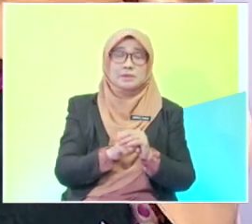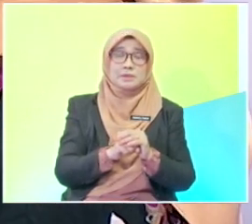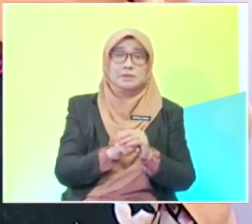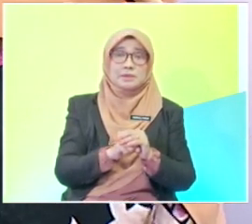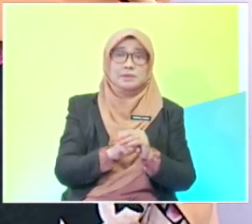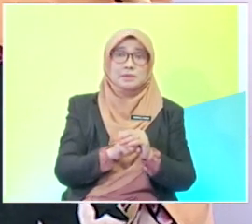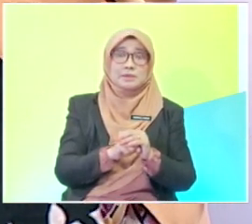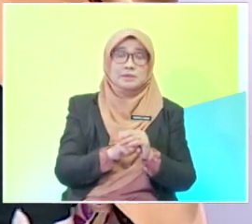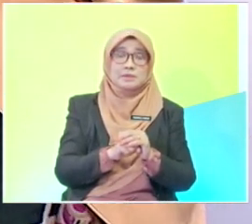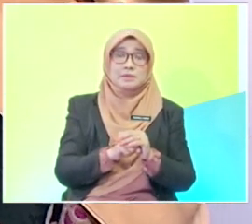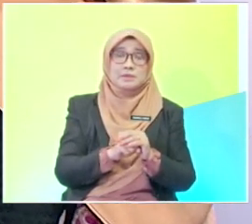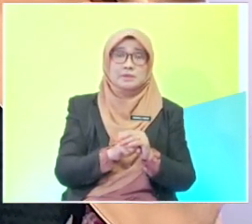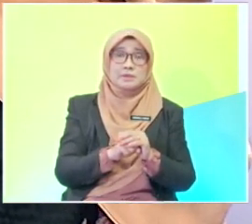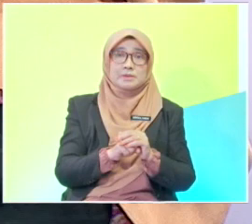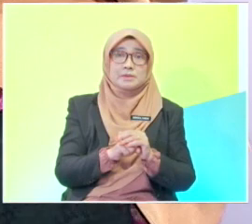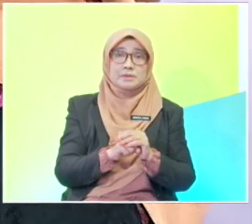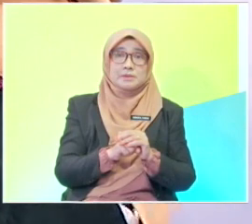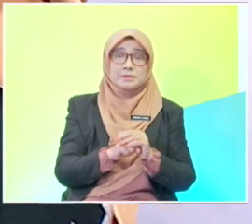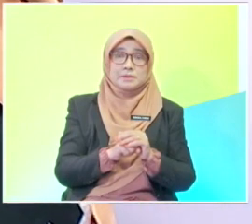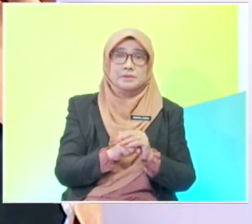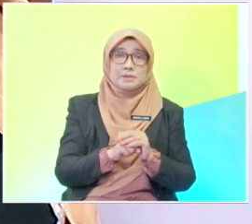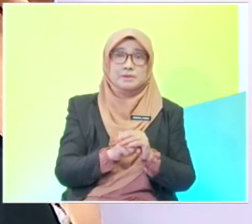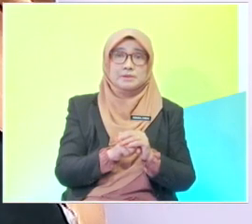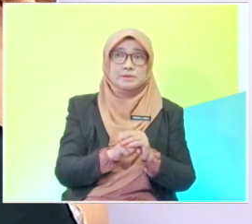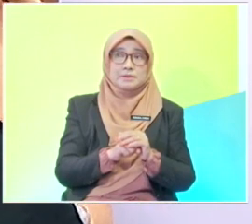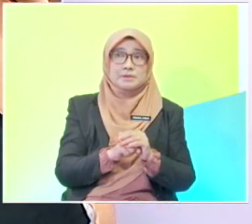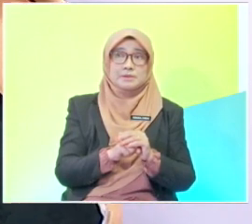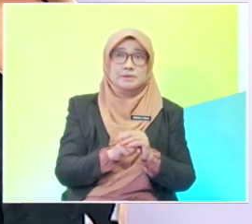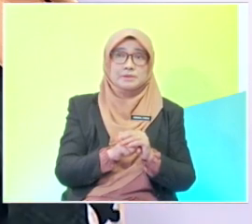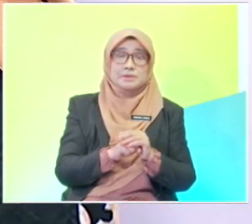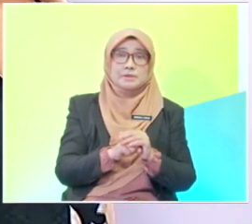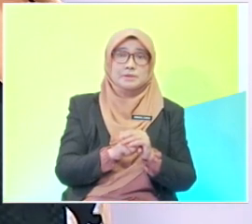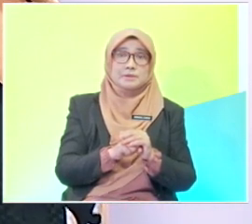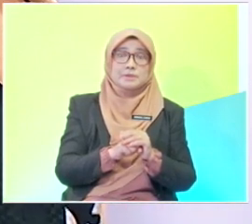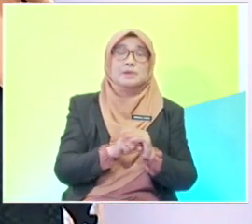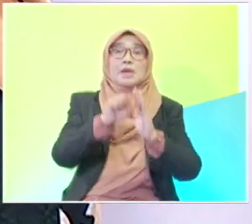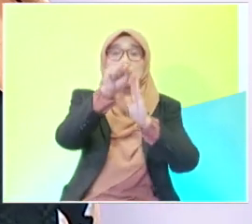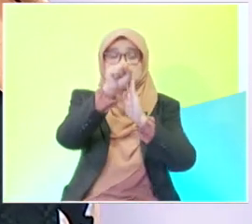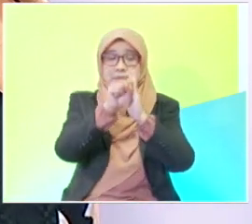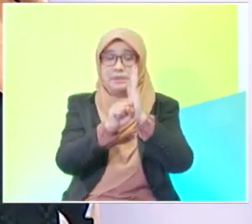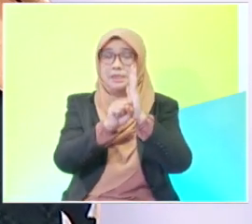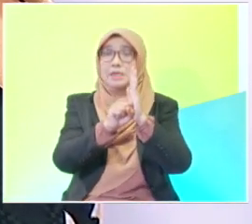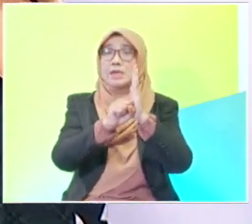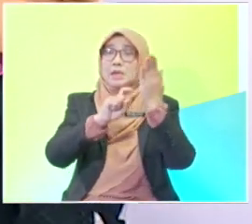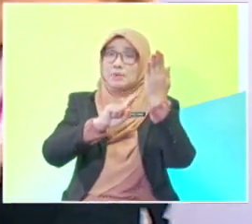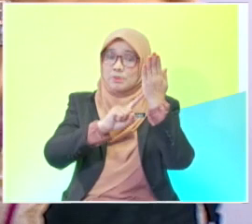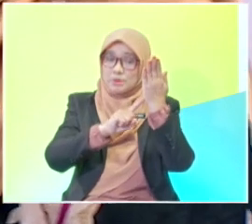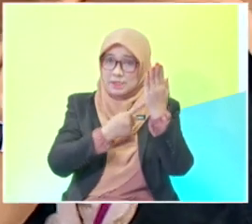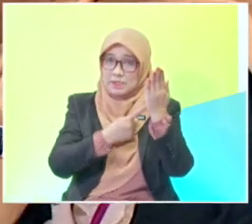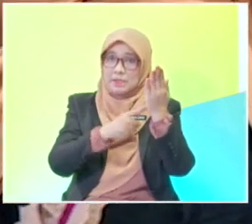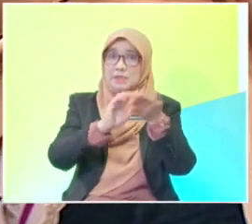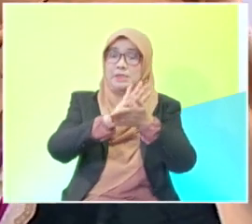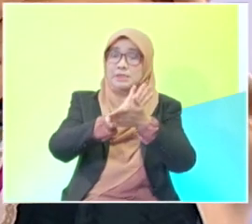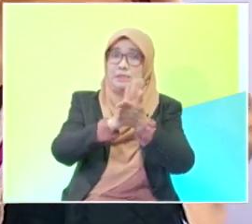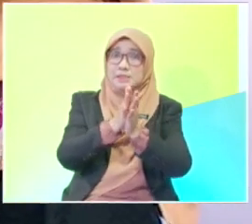Okey, kita tuliskan dengan pen yang berbeza warna. Keimunan aktif semula jadi.